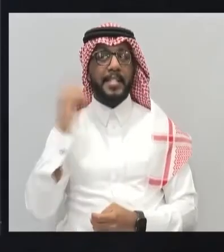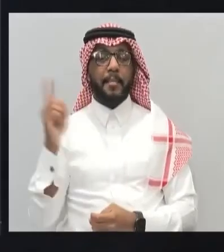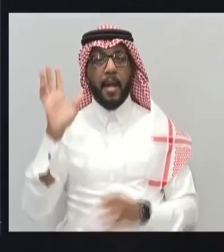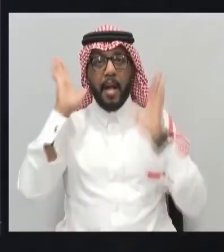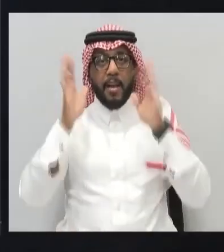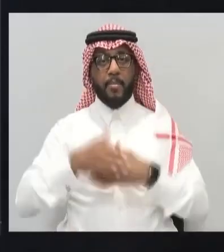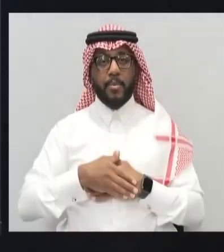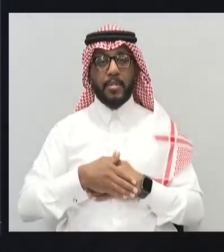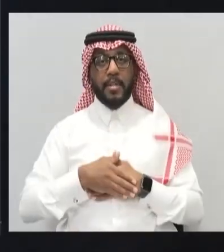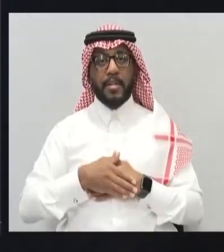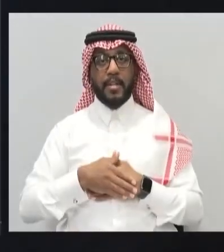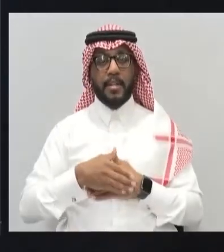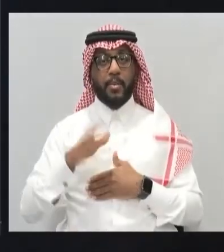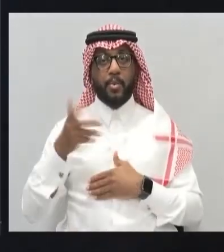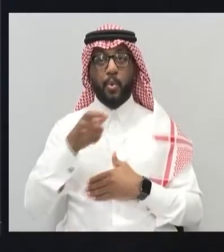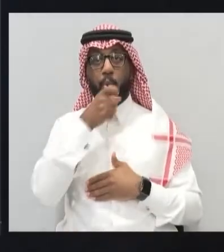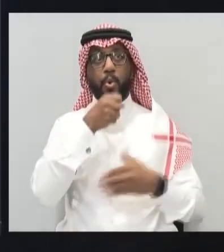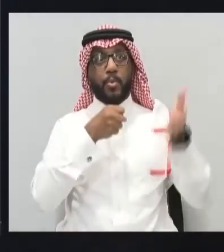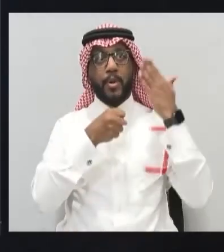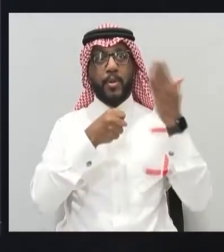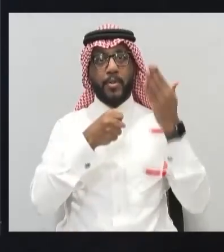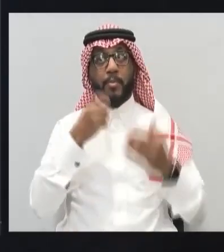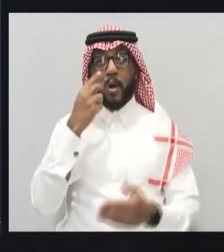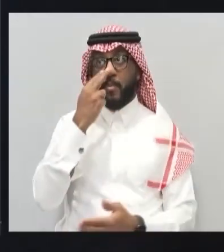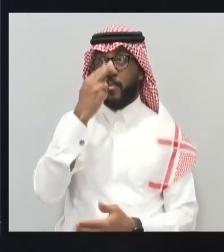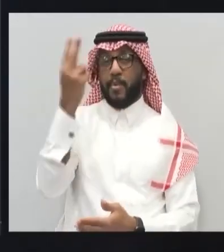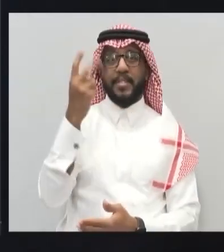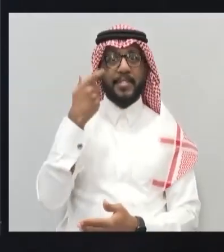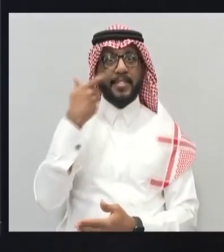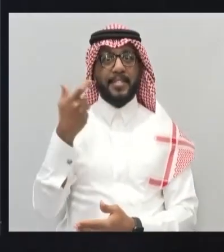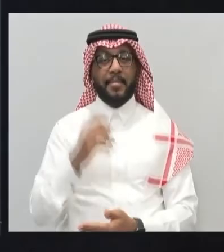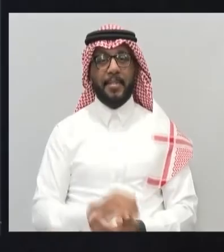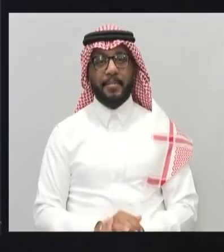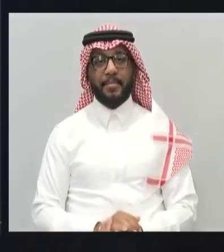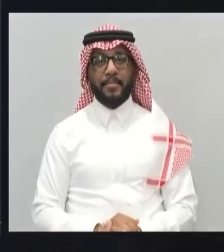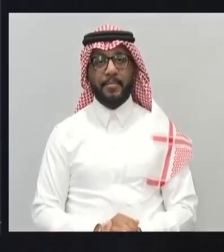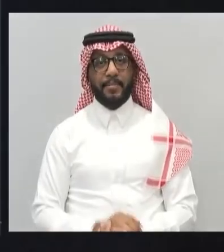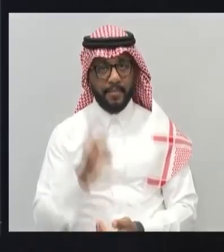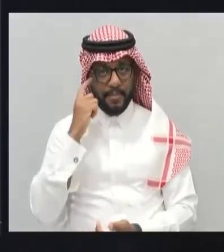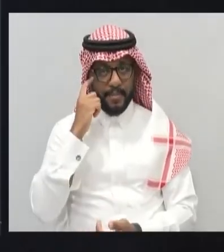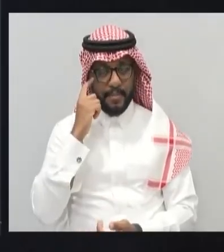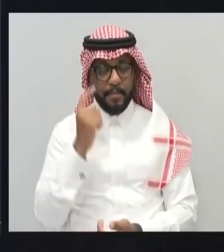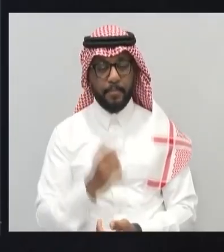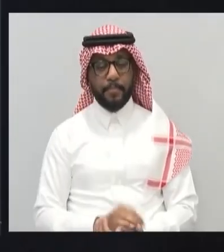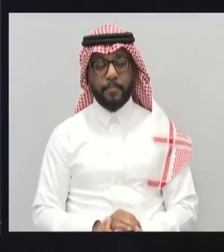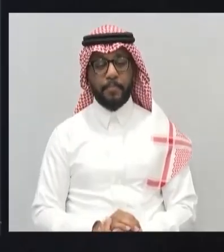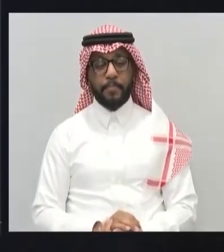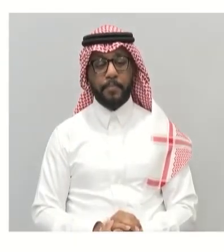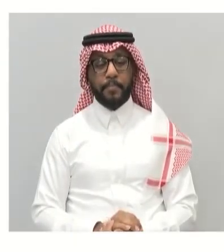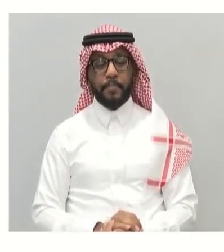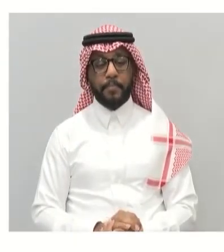المصلي خطبه الجمعه منتبها صبح حال مفرده لتوافق الحال صاحبها في